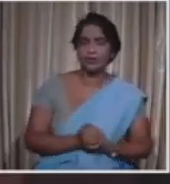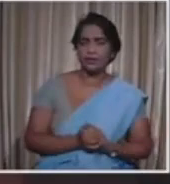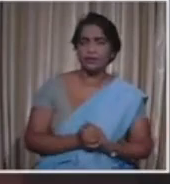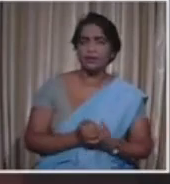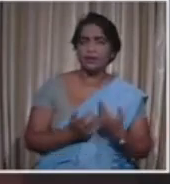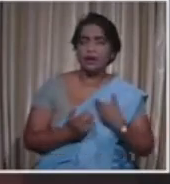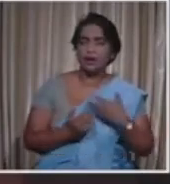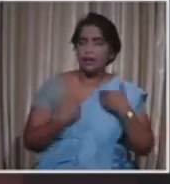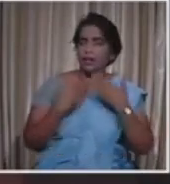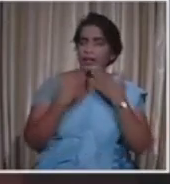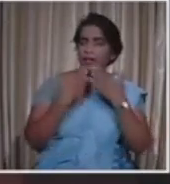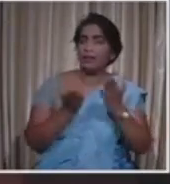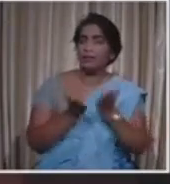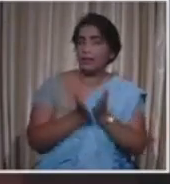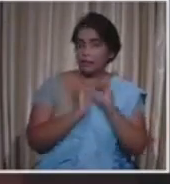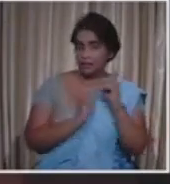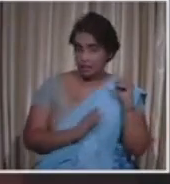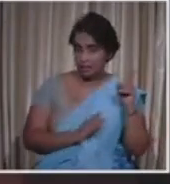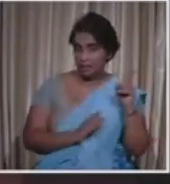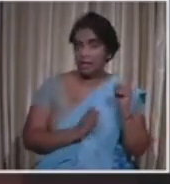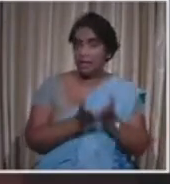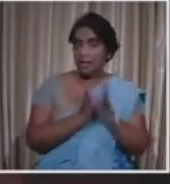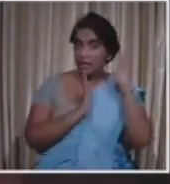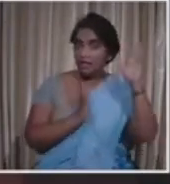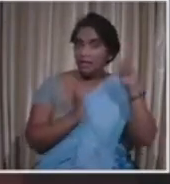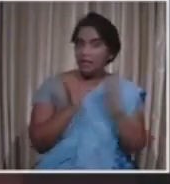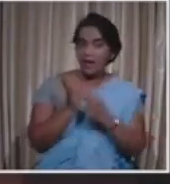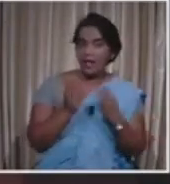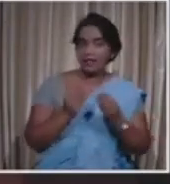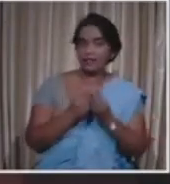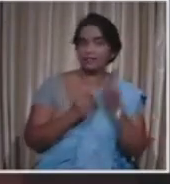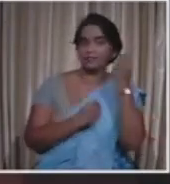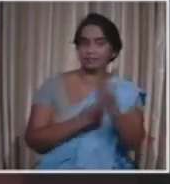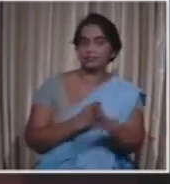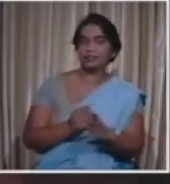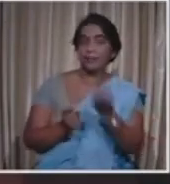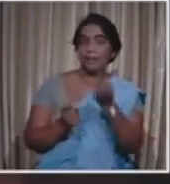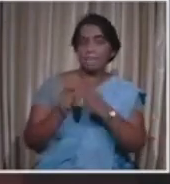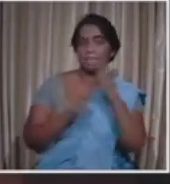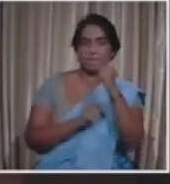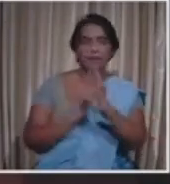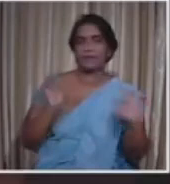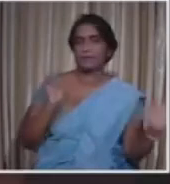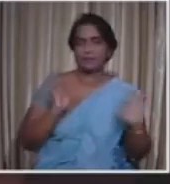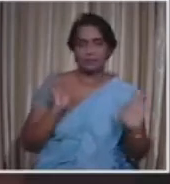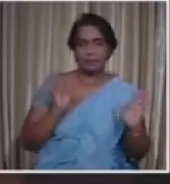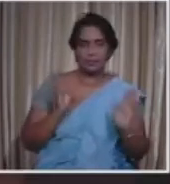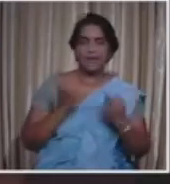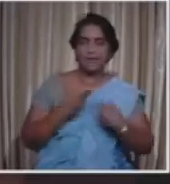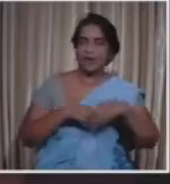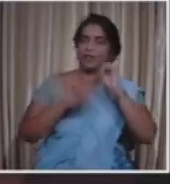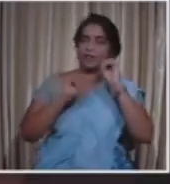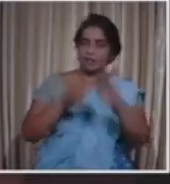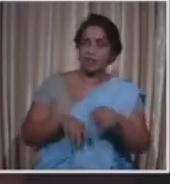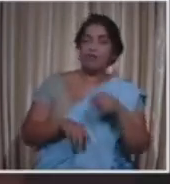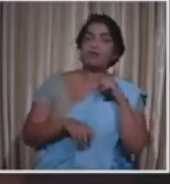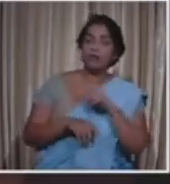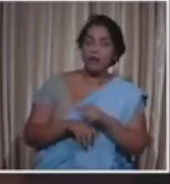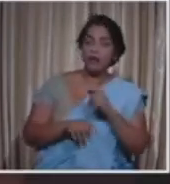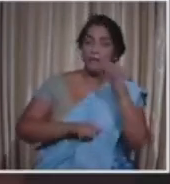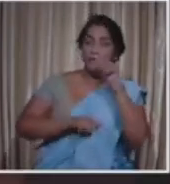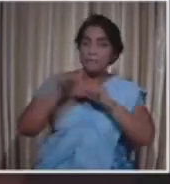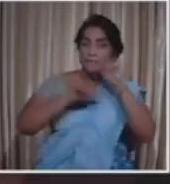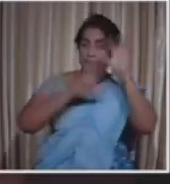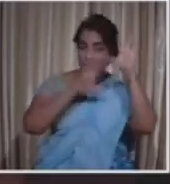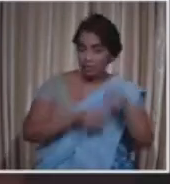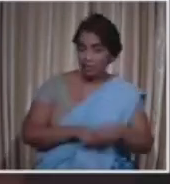අපි ස්තුතිවන්ත වෙනවා ඉන්දියාවට ඉන්ඩියන් ක්‍රෙඩිට් ලයින් එකක් අපිට ලබා දීලා තියෙනවා නමුත් ඒකෙනුත් ඖෂධ